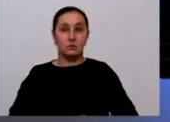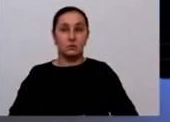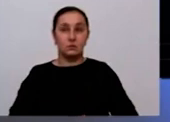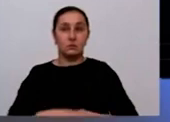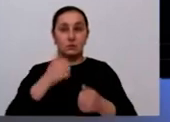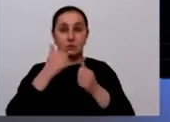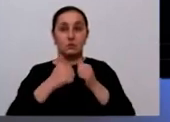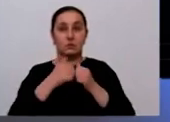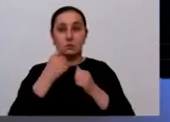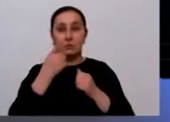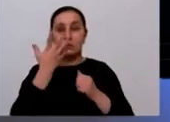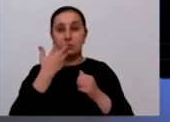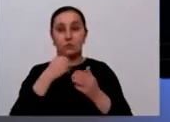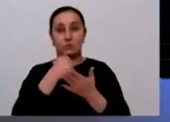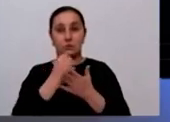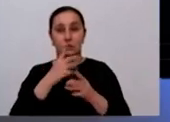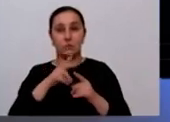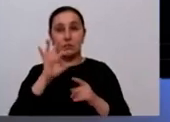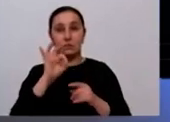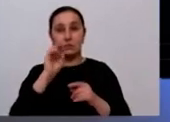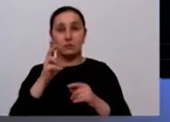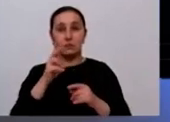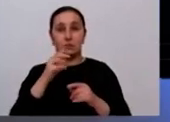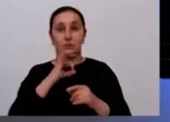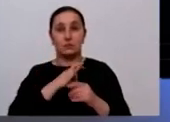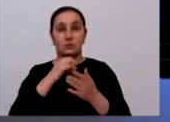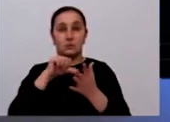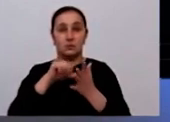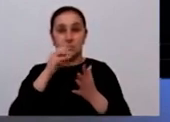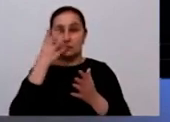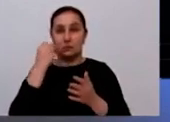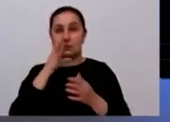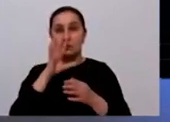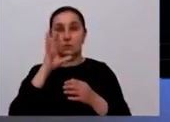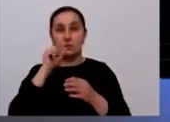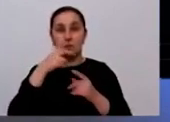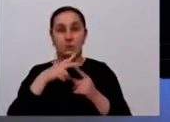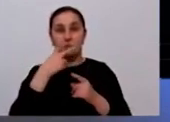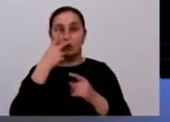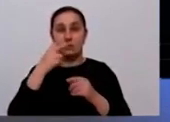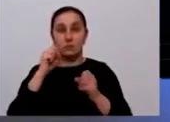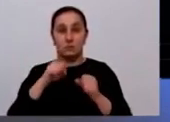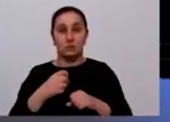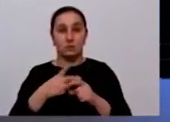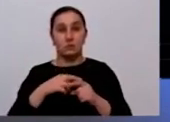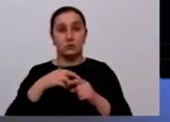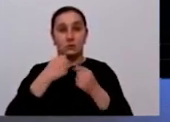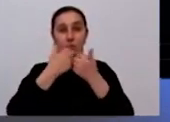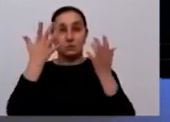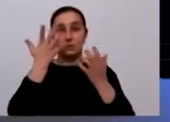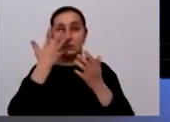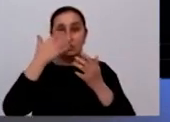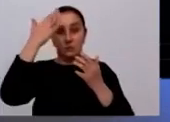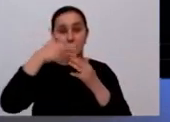Har bir rangni belgilab olgandan so'ng OK tugmasini bosishni unutmang. Va, demak, ko'rishingiz mumkin, yorqin rangni